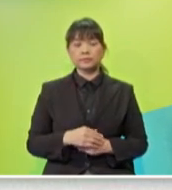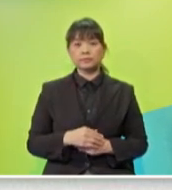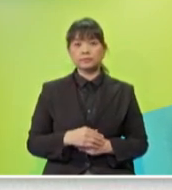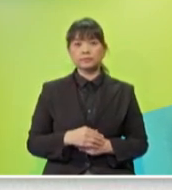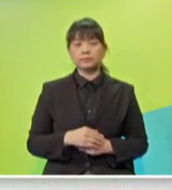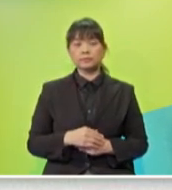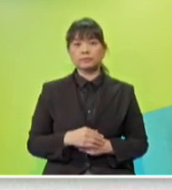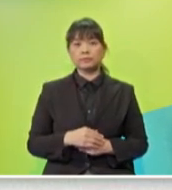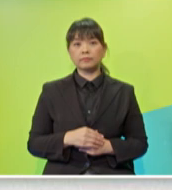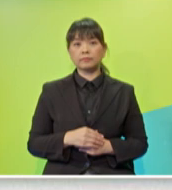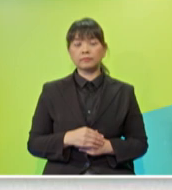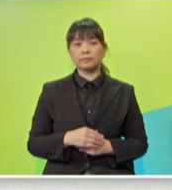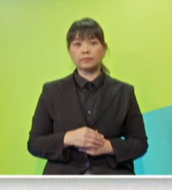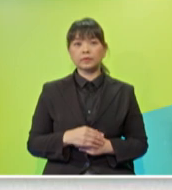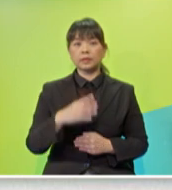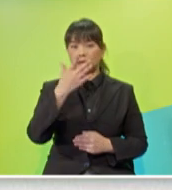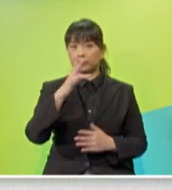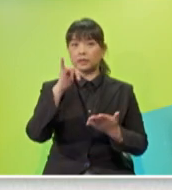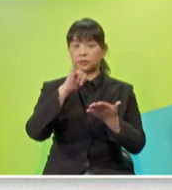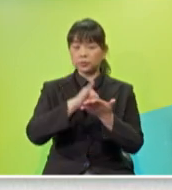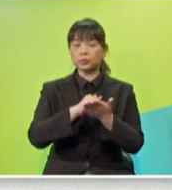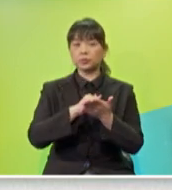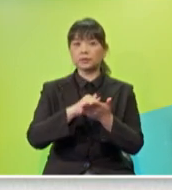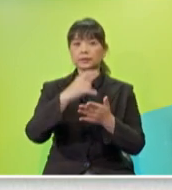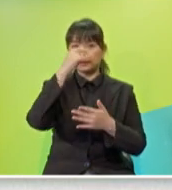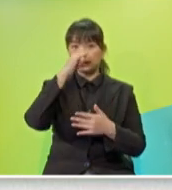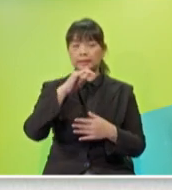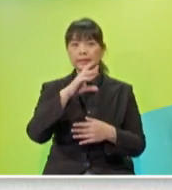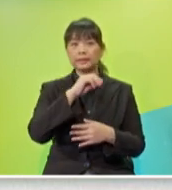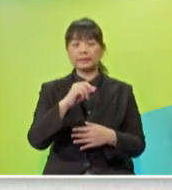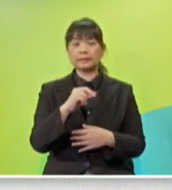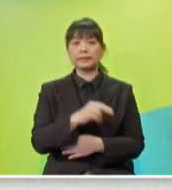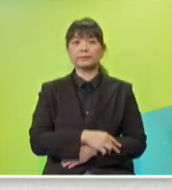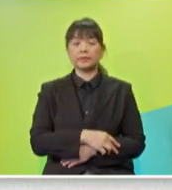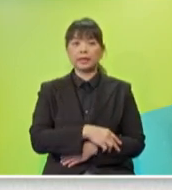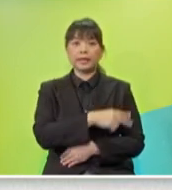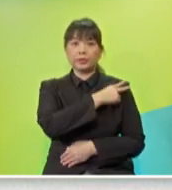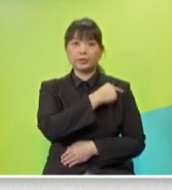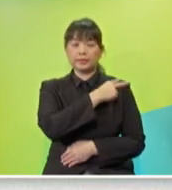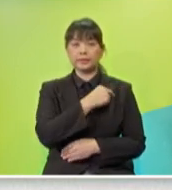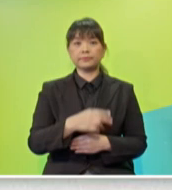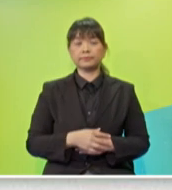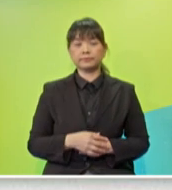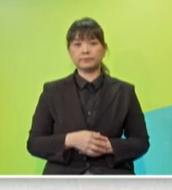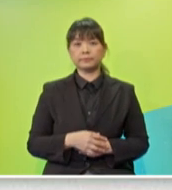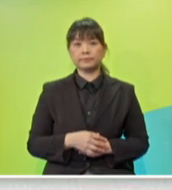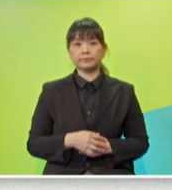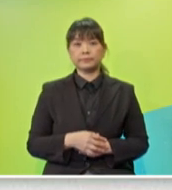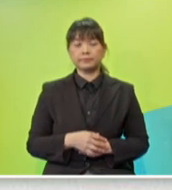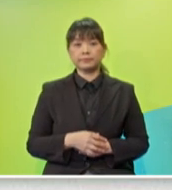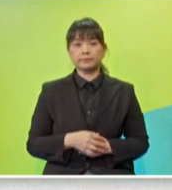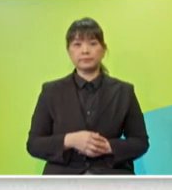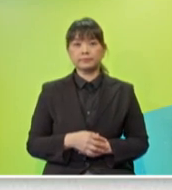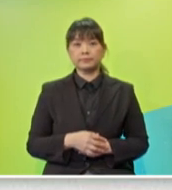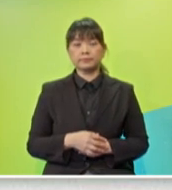diikuti Thailand 10 peratus dan Indonesia sebanyak 6 bulan 900